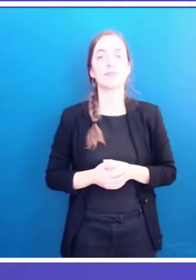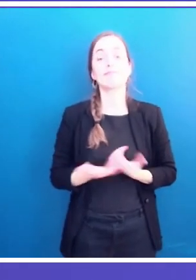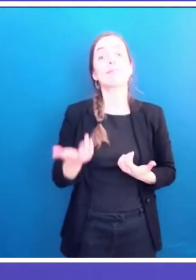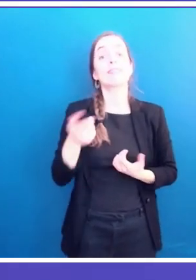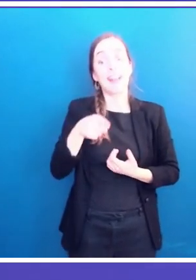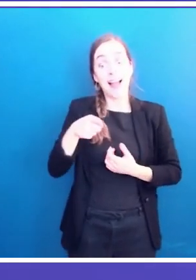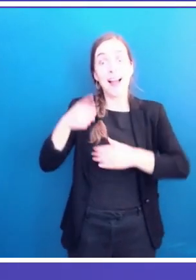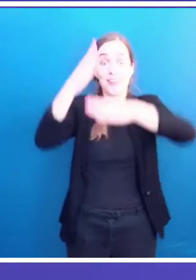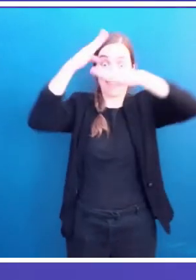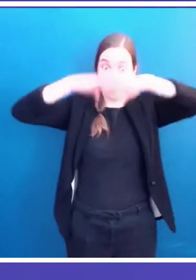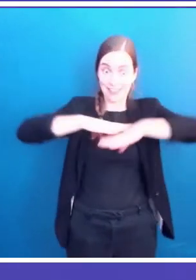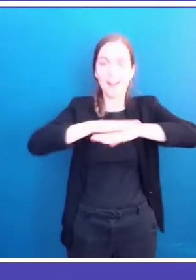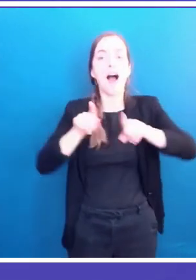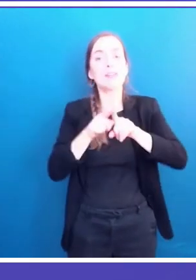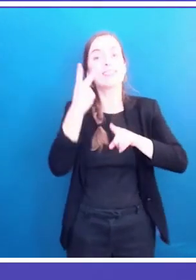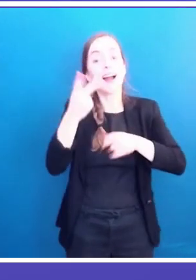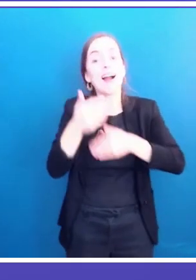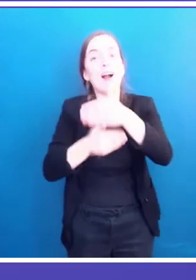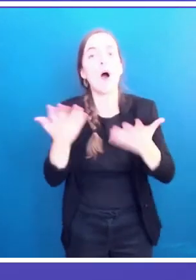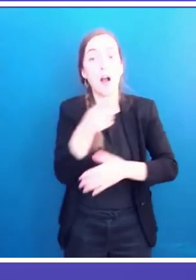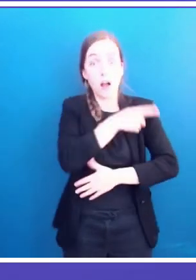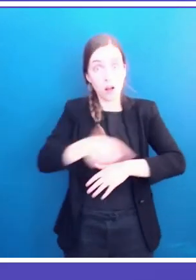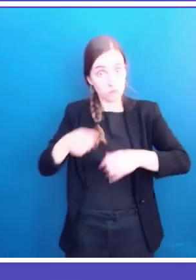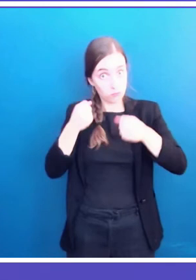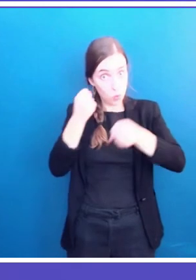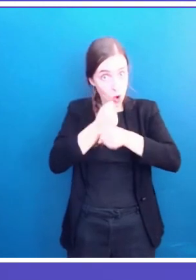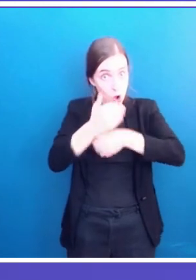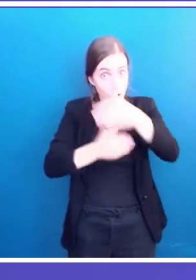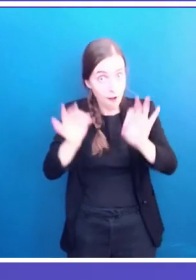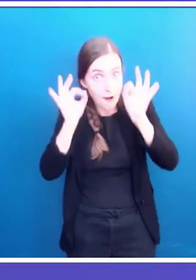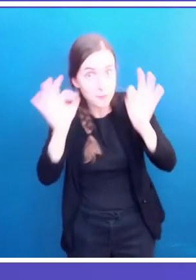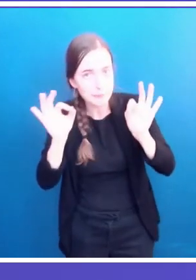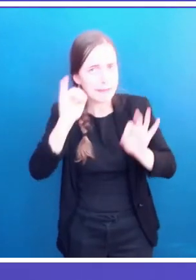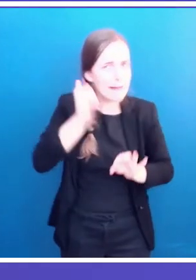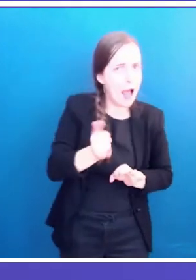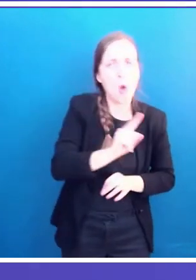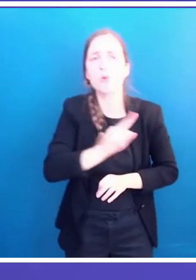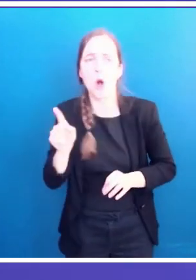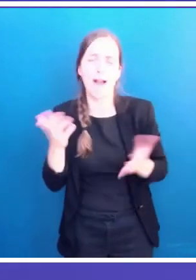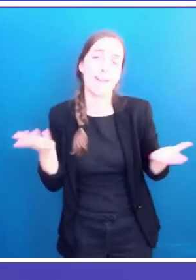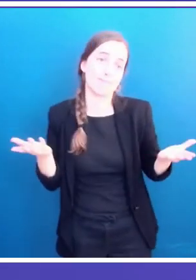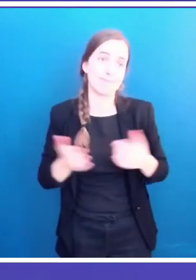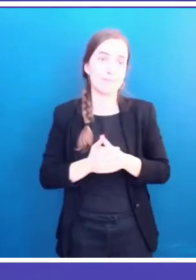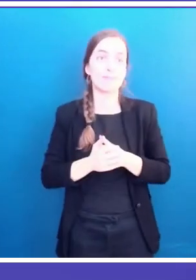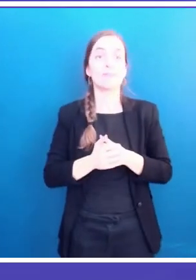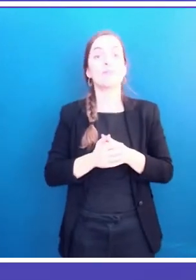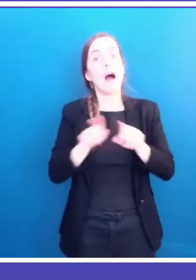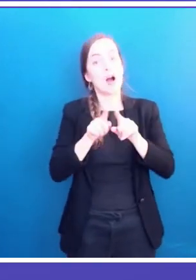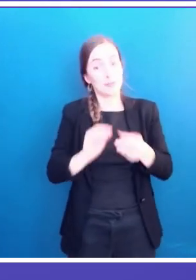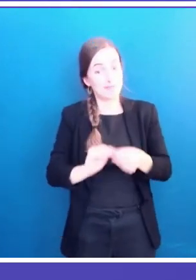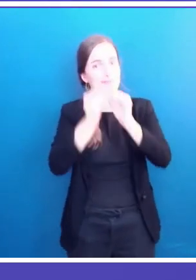المستقبل لكي نحرص على مراعاة كافة الاعتبارات، وأن المنظور الجنساني والتدابير الخاصة